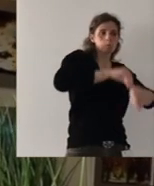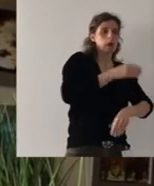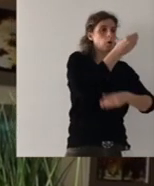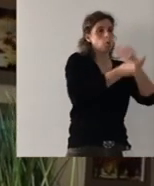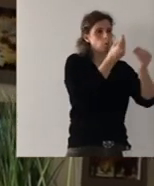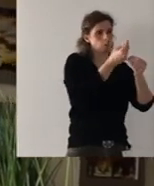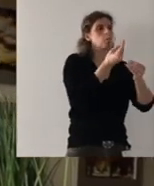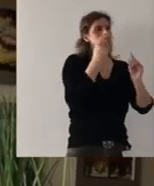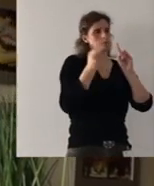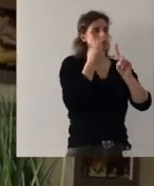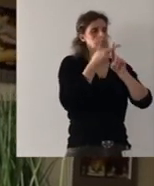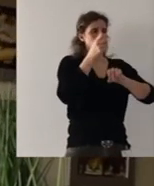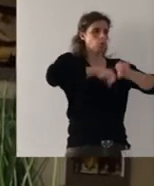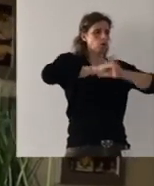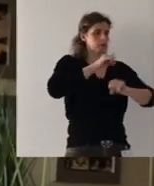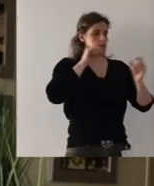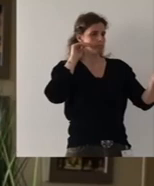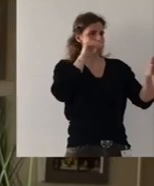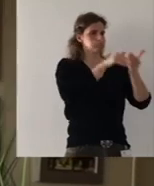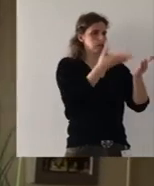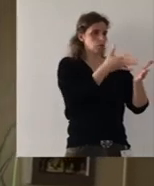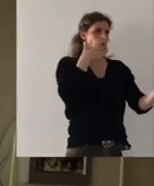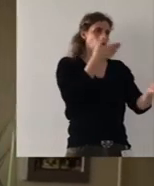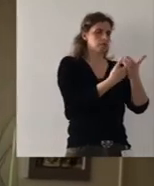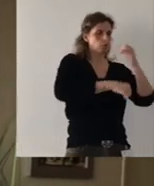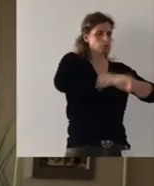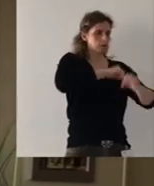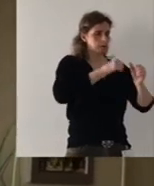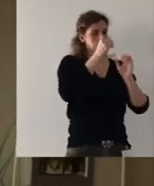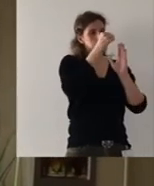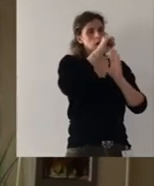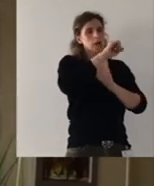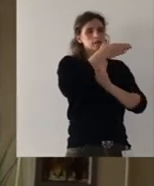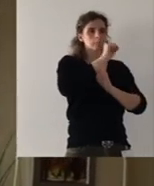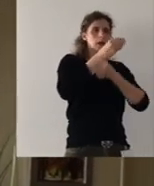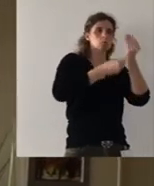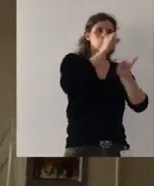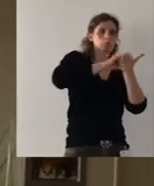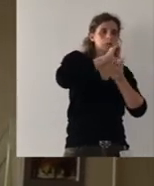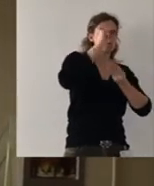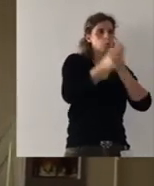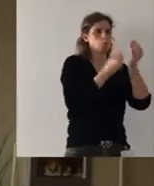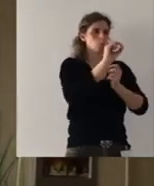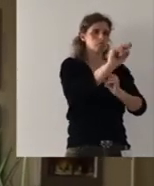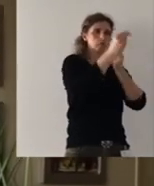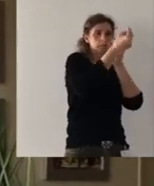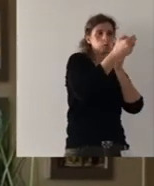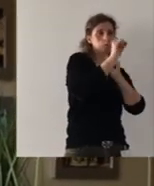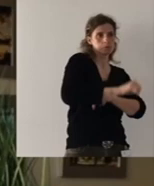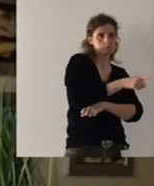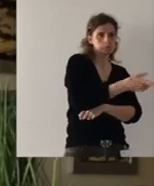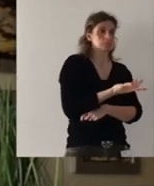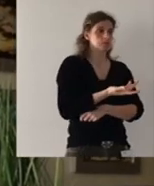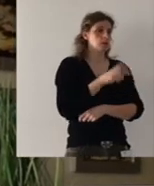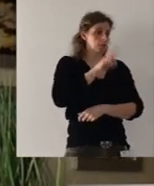mais l'essentiel de l'organisation se fait pour la prise de rendez-vous par SMS, par mail ou par visio. Donc